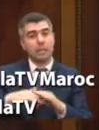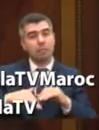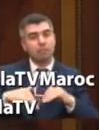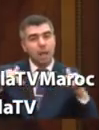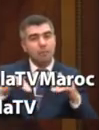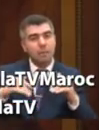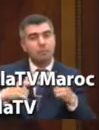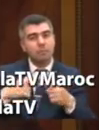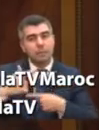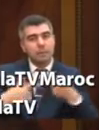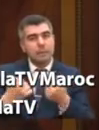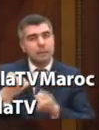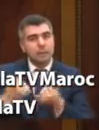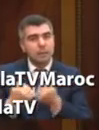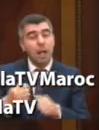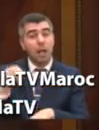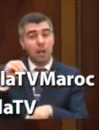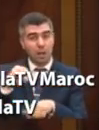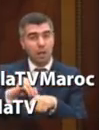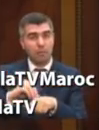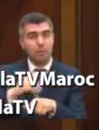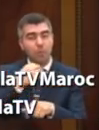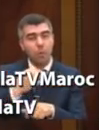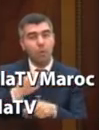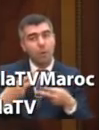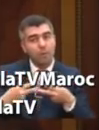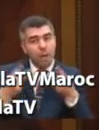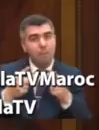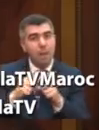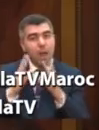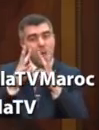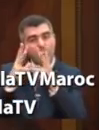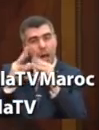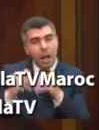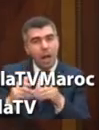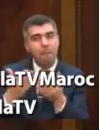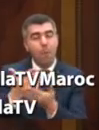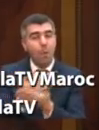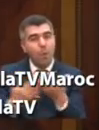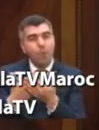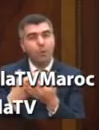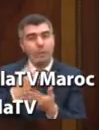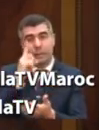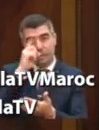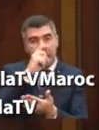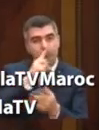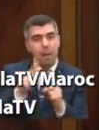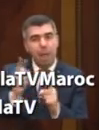يثير الانتباه كذلك إلى الوضع المتأزم والأرقام المهولة والاستمرار في عمليات